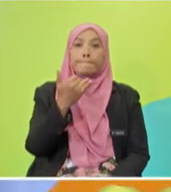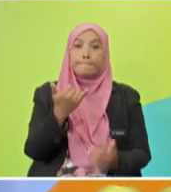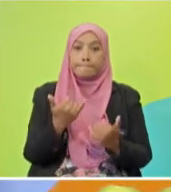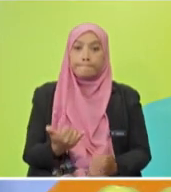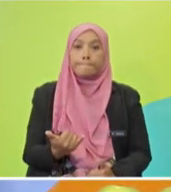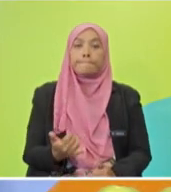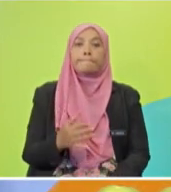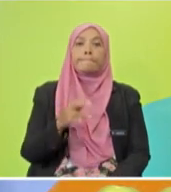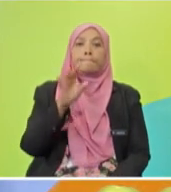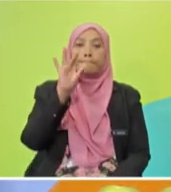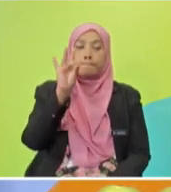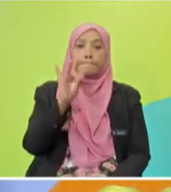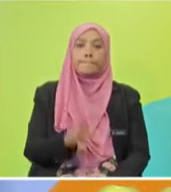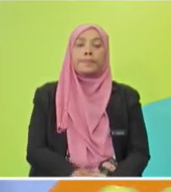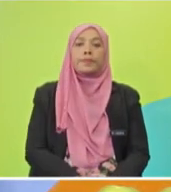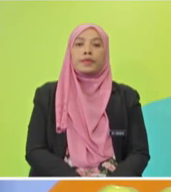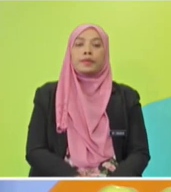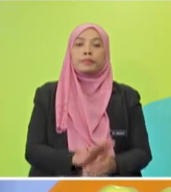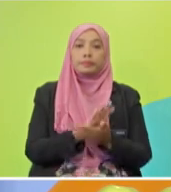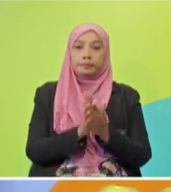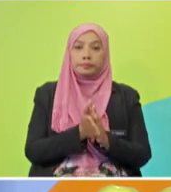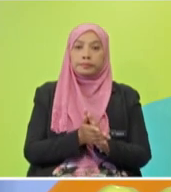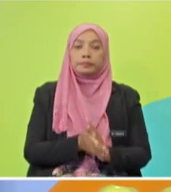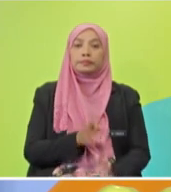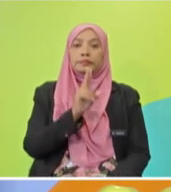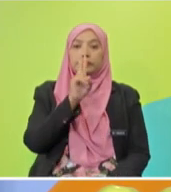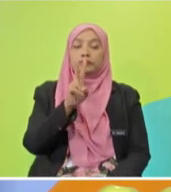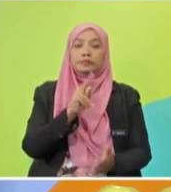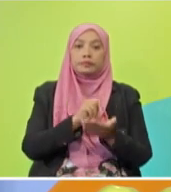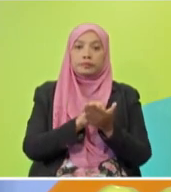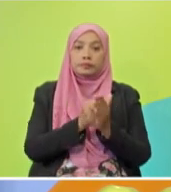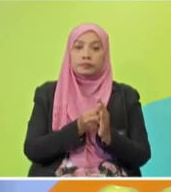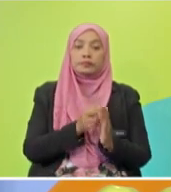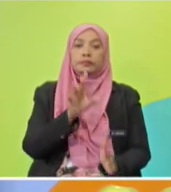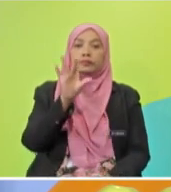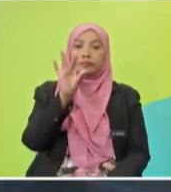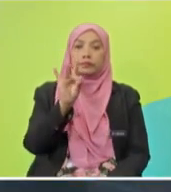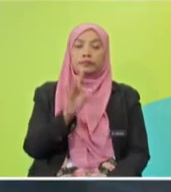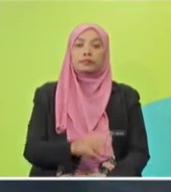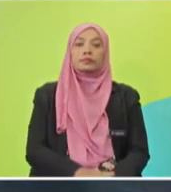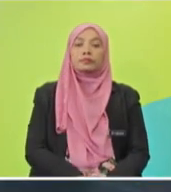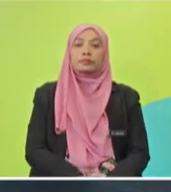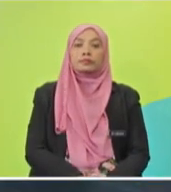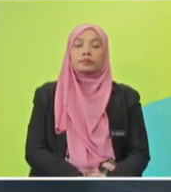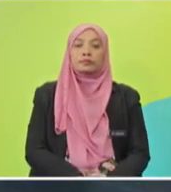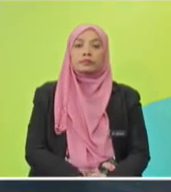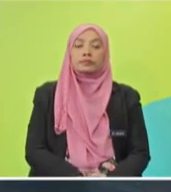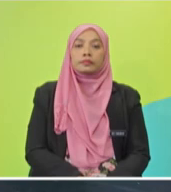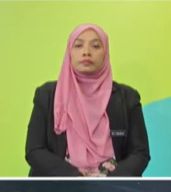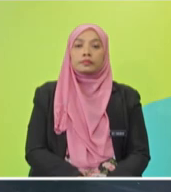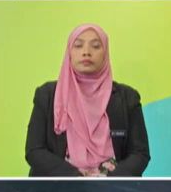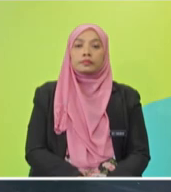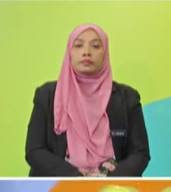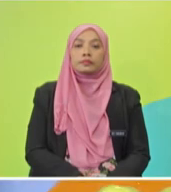jadi 2:8. Okey, 1:4 dengan 2:8 setara atau tidak? Eh,